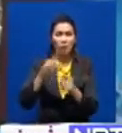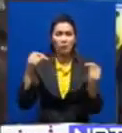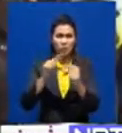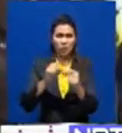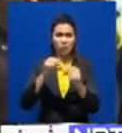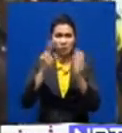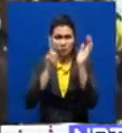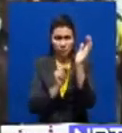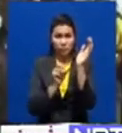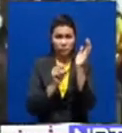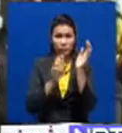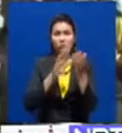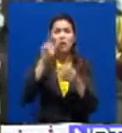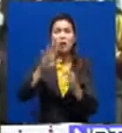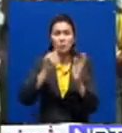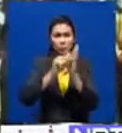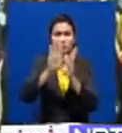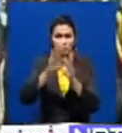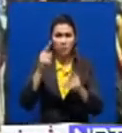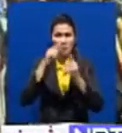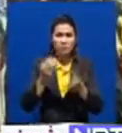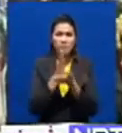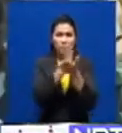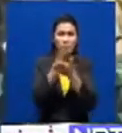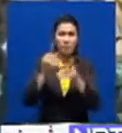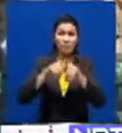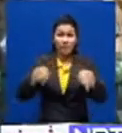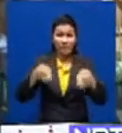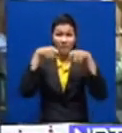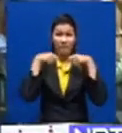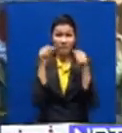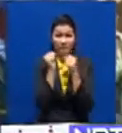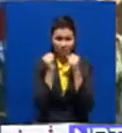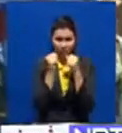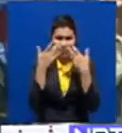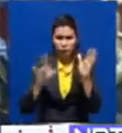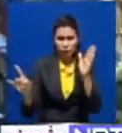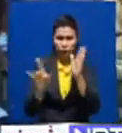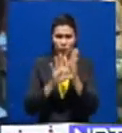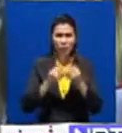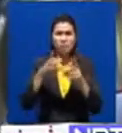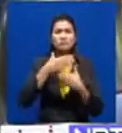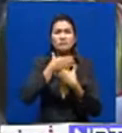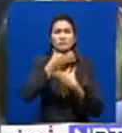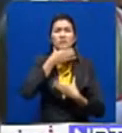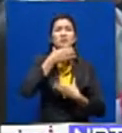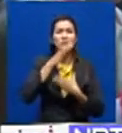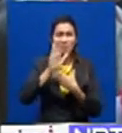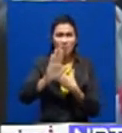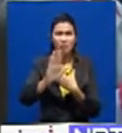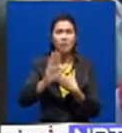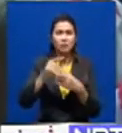โกสัมพีนครเพื่อมอบผ้าห่มกันหนาวกับผู้ประสบภัยหนาวและจุดสุดท้ายที่หมู่ก็จะเรียนน้ำตกหมู่ที่ 18